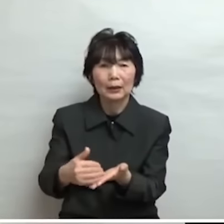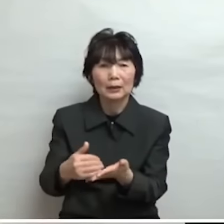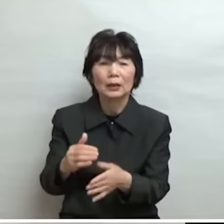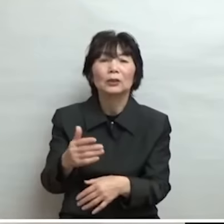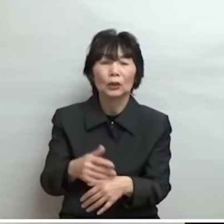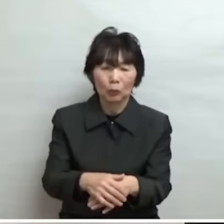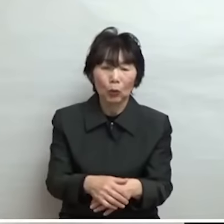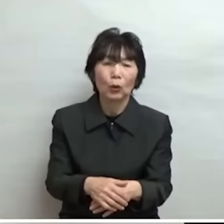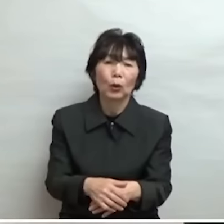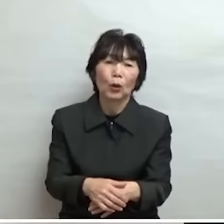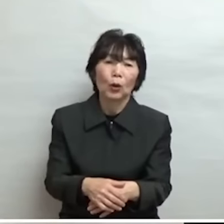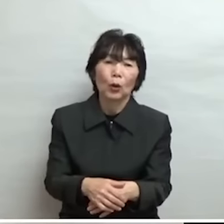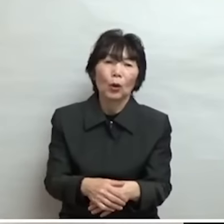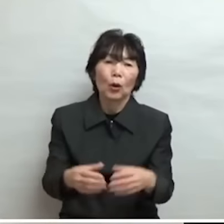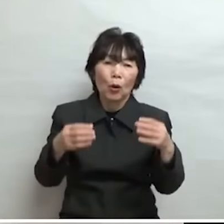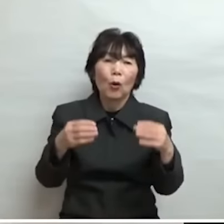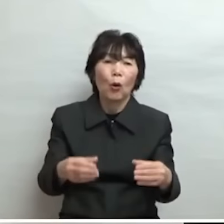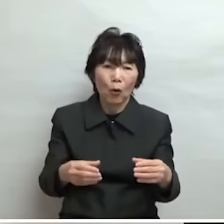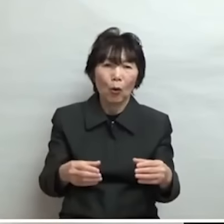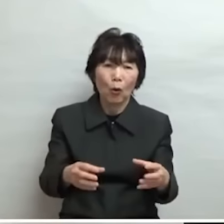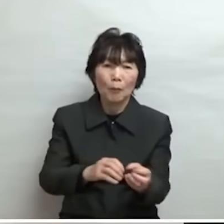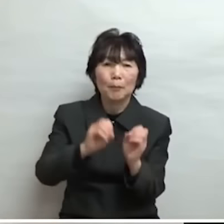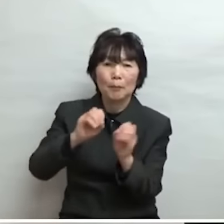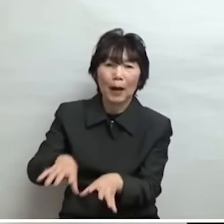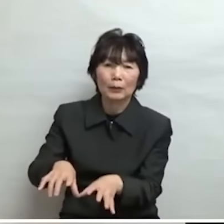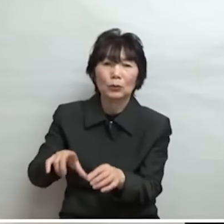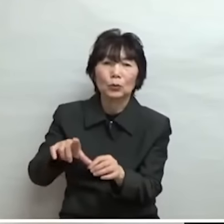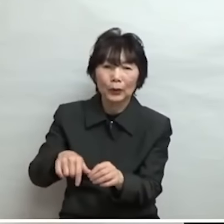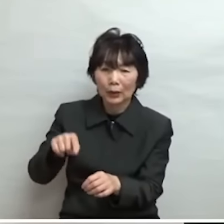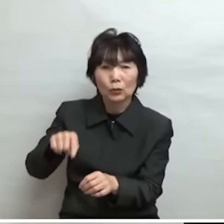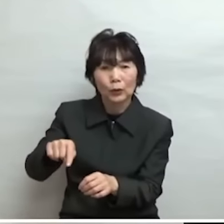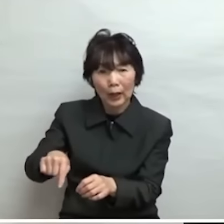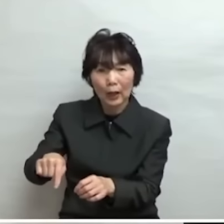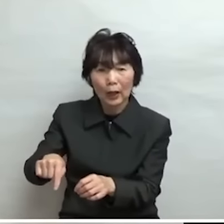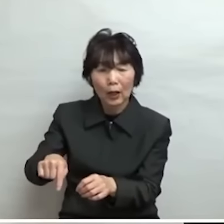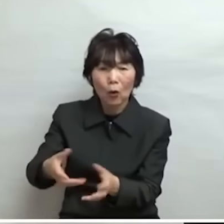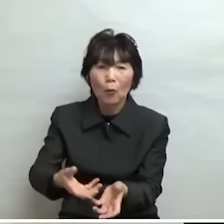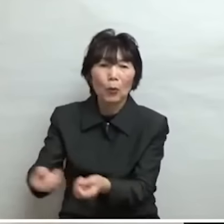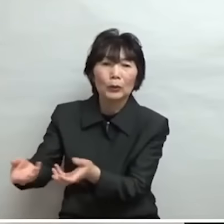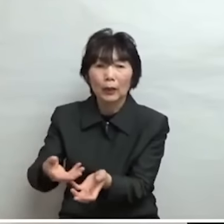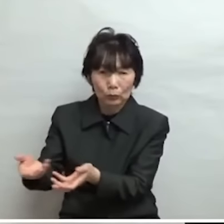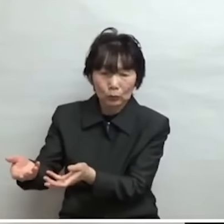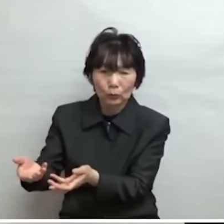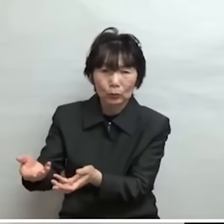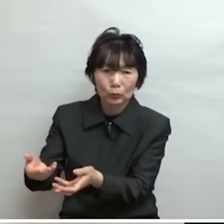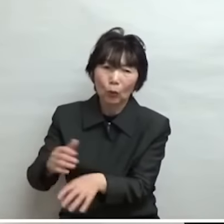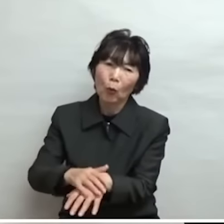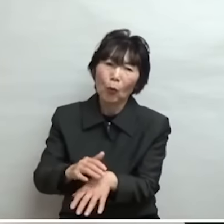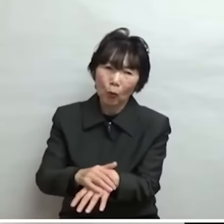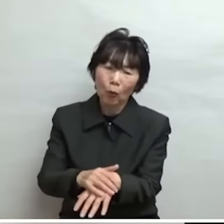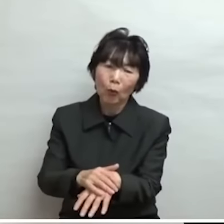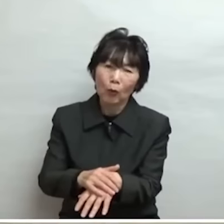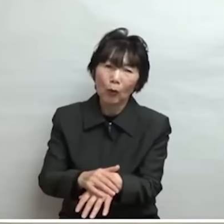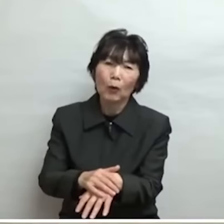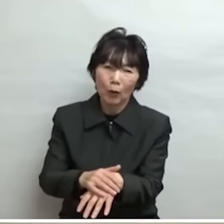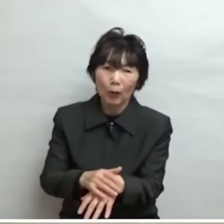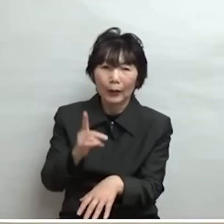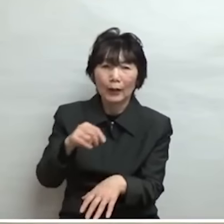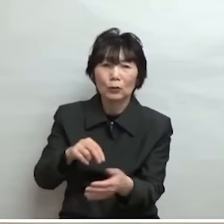団体に求めているということで、具体的にどんな手順でどこに持っていくかというのは今のところどんな方針なんでしょう